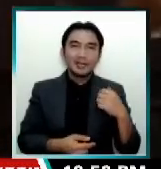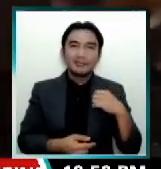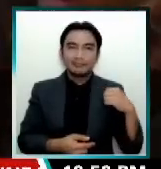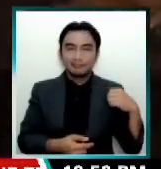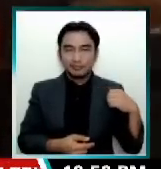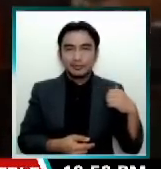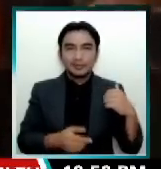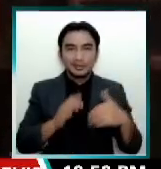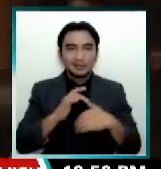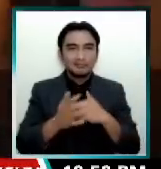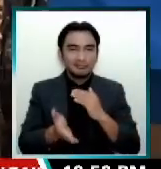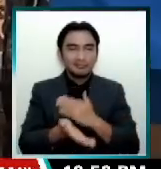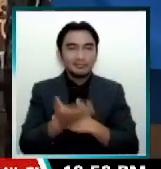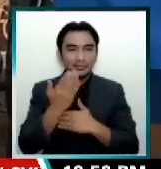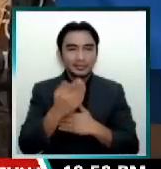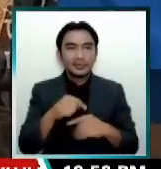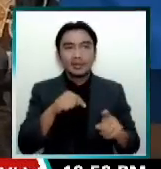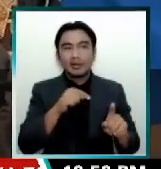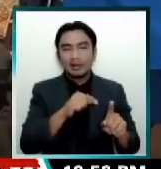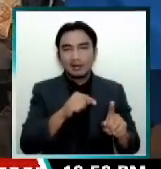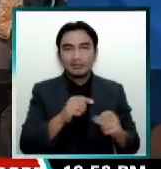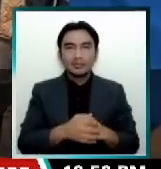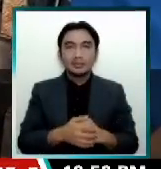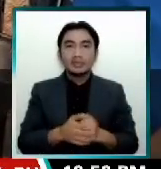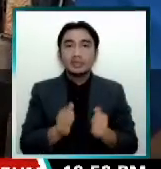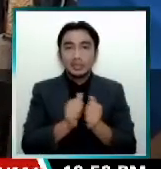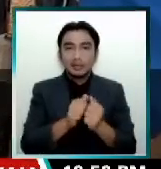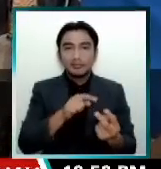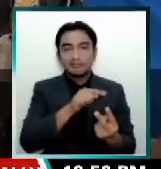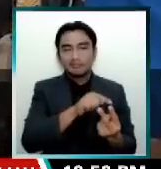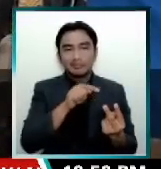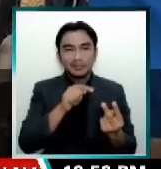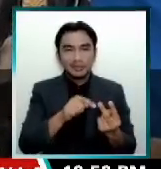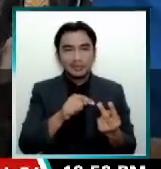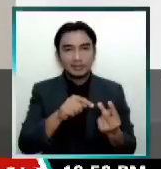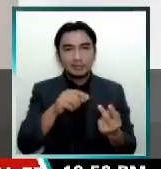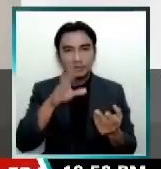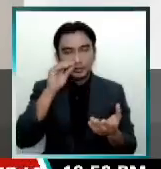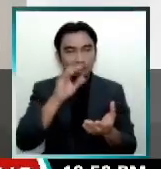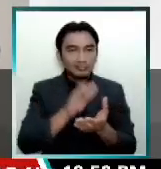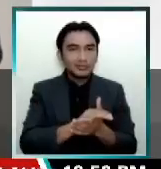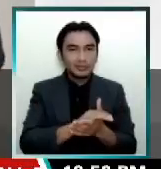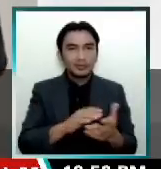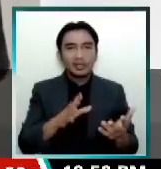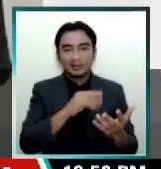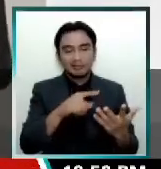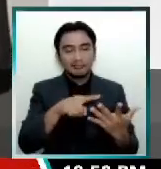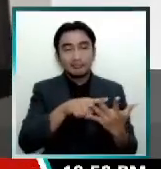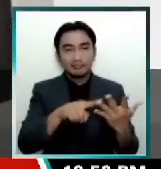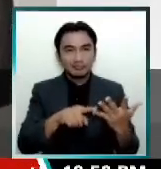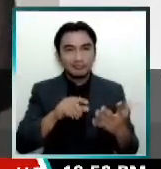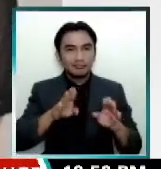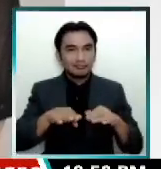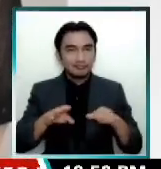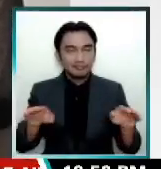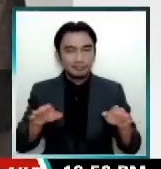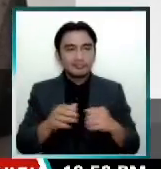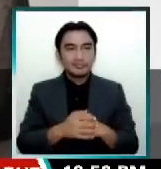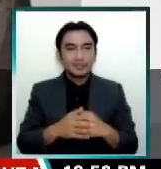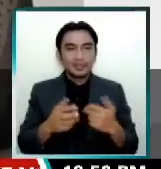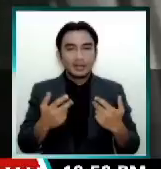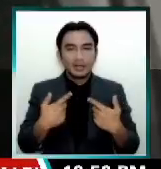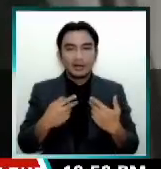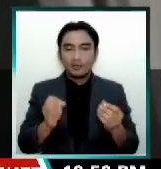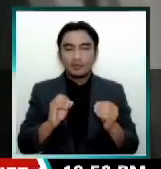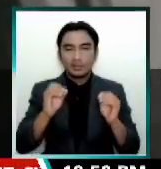gulang siya. Kasama niya raw noon ang kanyang asawa at 3 anak. Sa ngayon, wala pang ibang detalye na inilabas ang kanyang pamilya